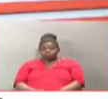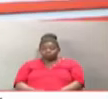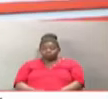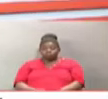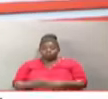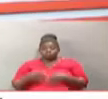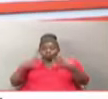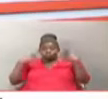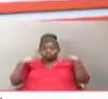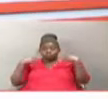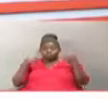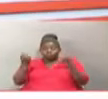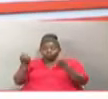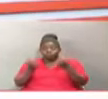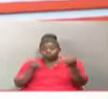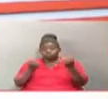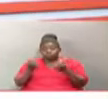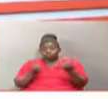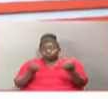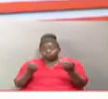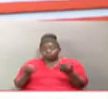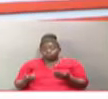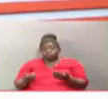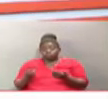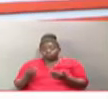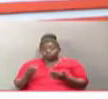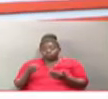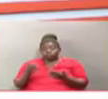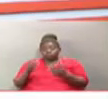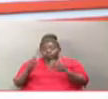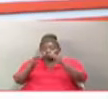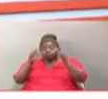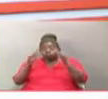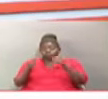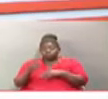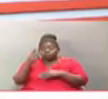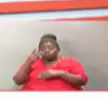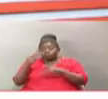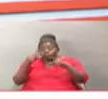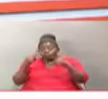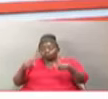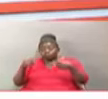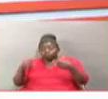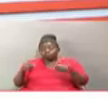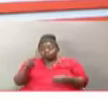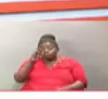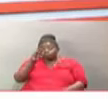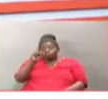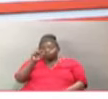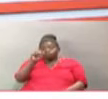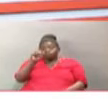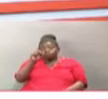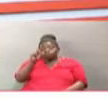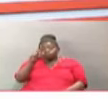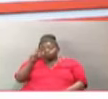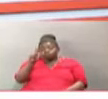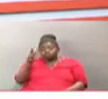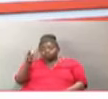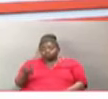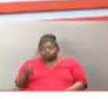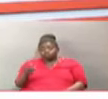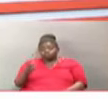Mugebye mizanyo muvuzi we motoka ezempaka ez'omutendero ogwa two wheel drive Mark Lubega ngono mutabani wa Charlie